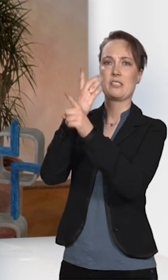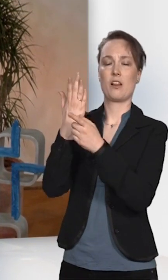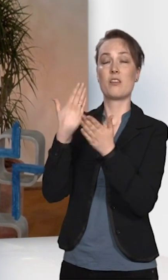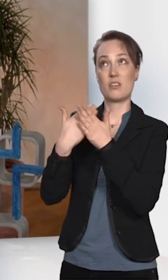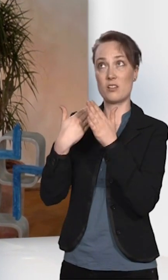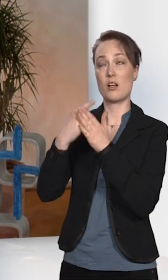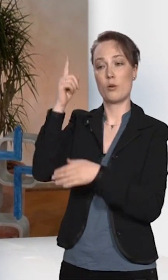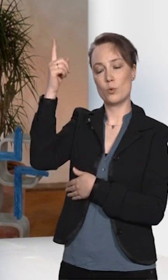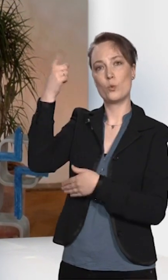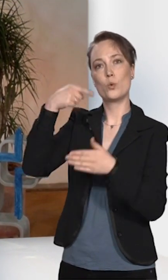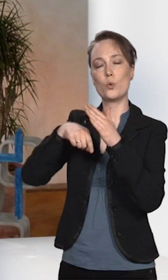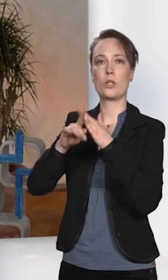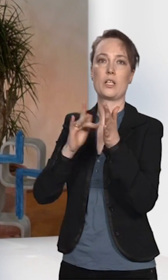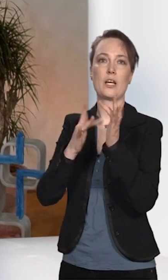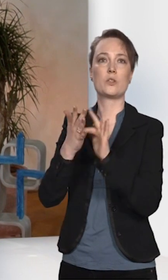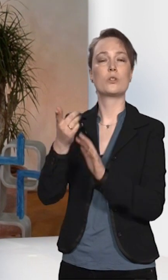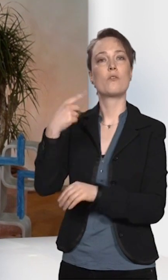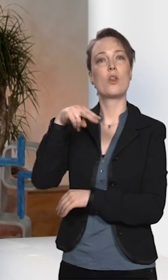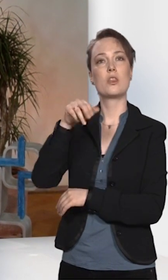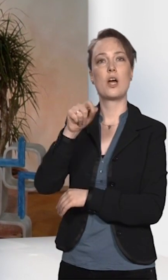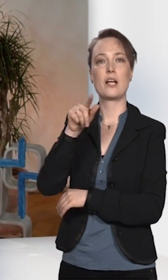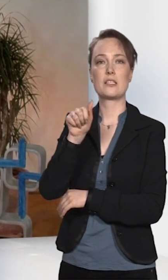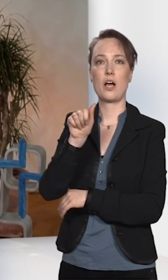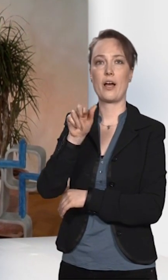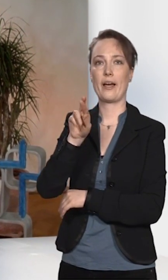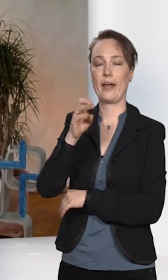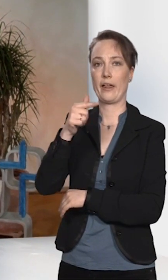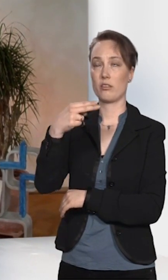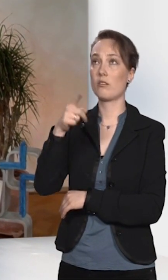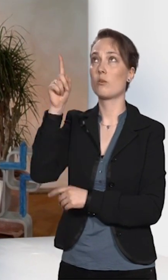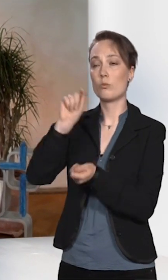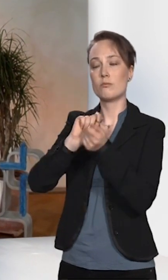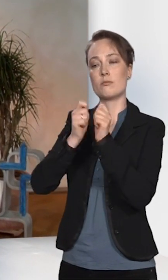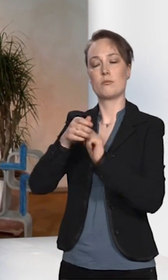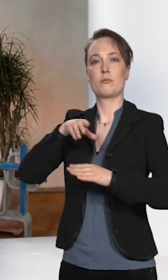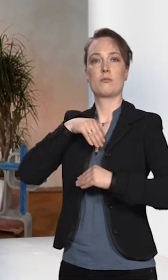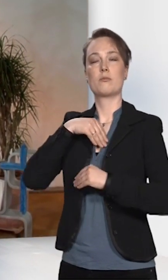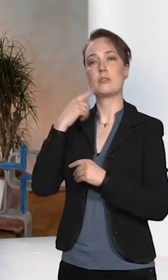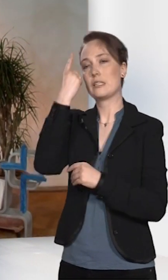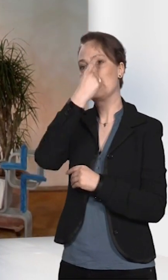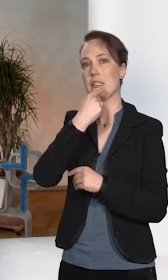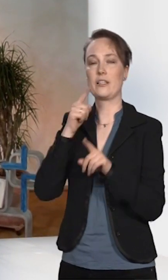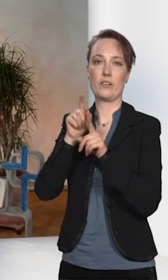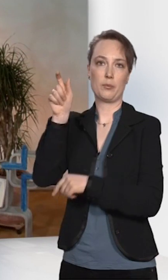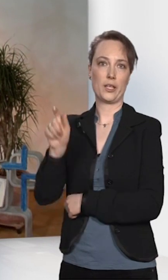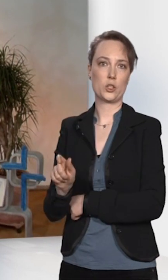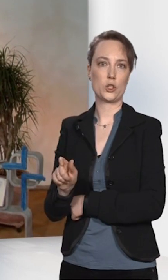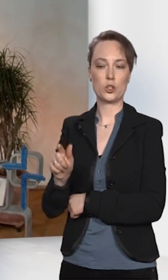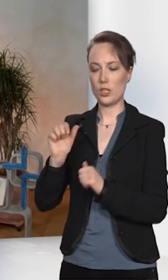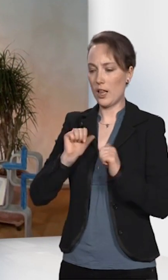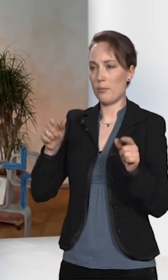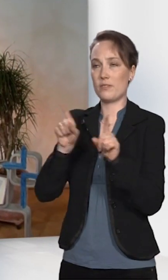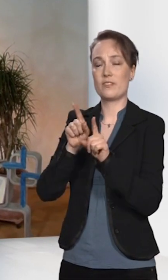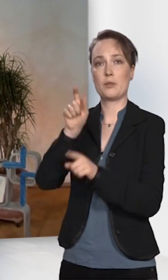von Nazareth ein Menschengesicht und ein Menschenleben angenommen. Du bist für uns kein unbekannter